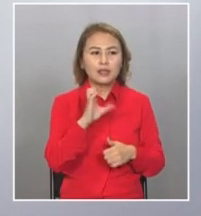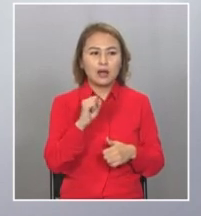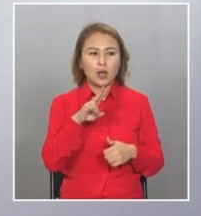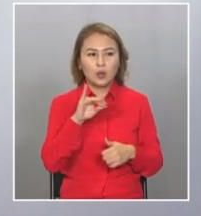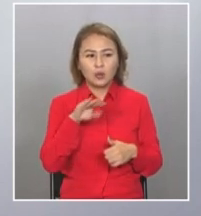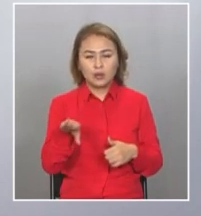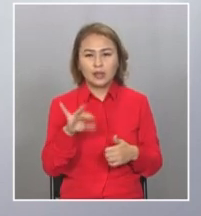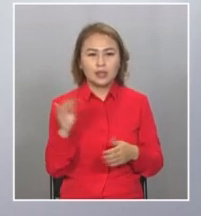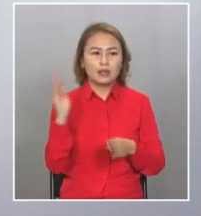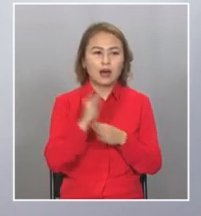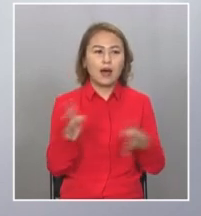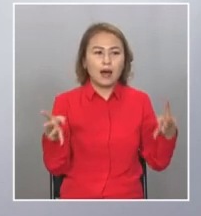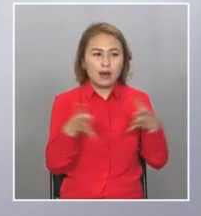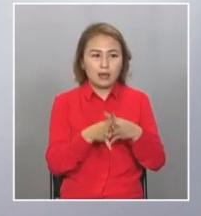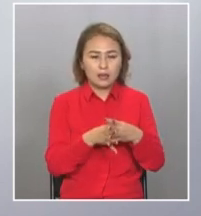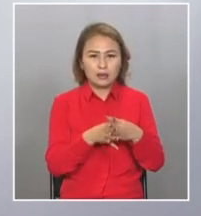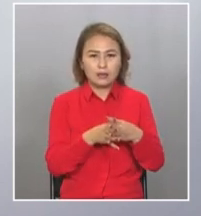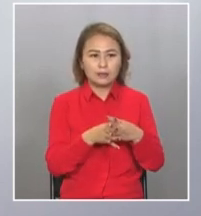сілтеме және аралас сілтеме.